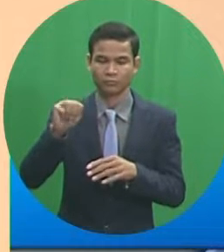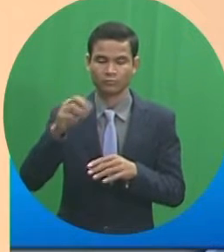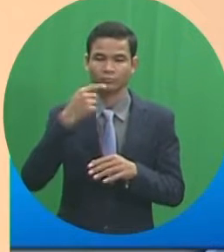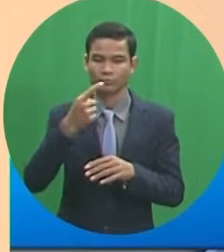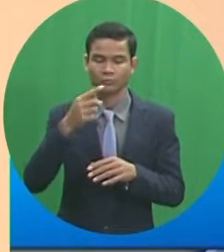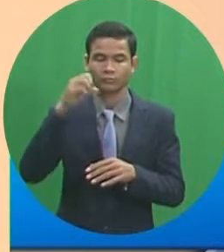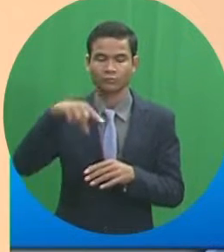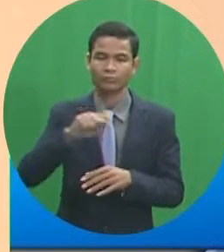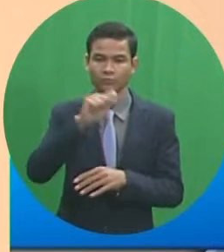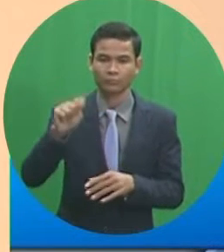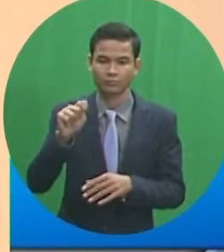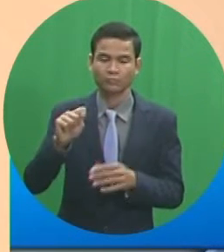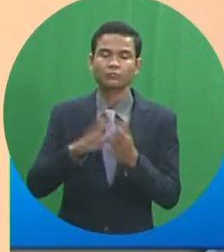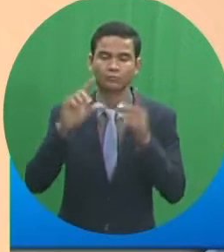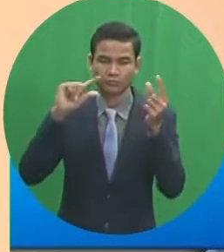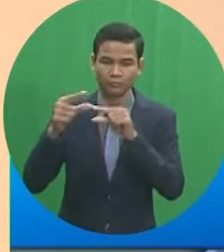ថា